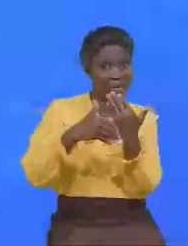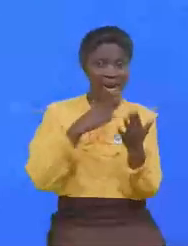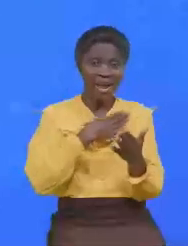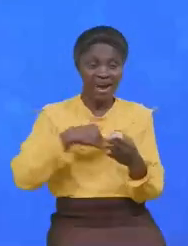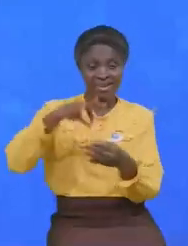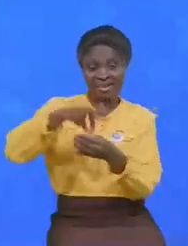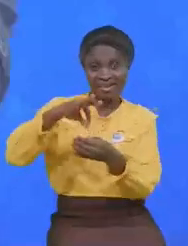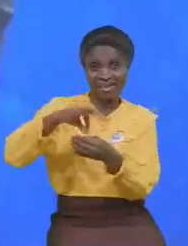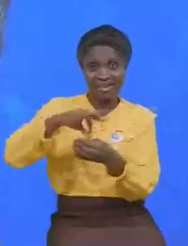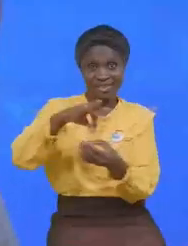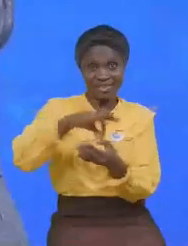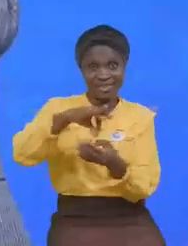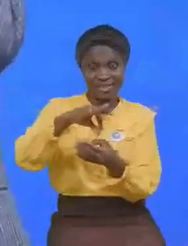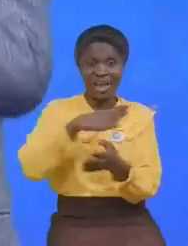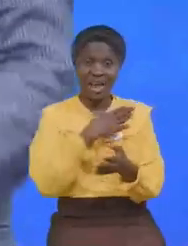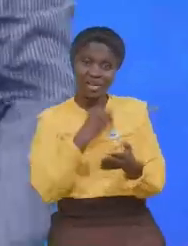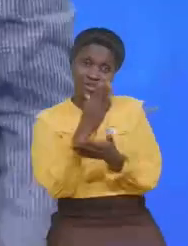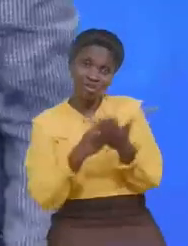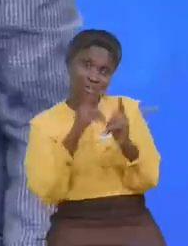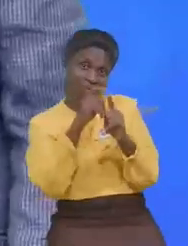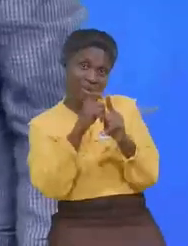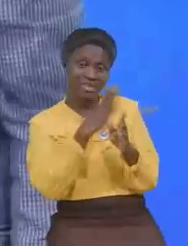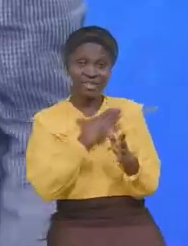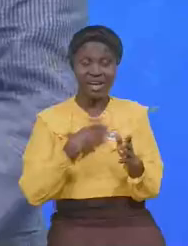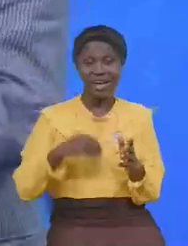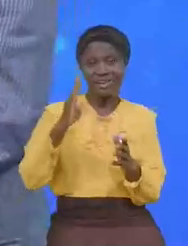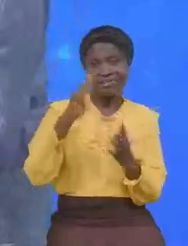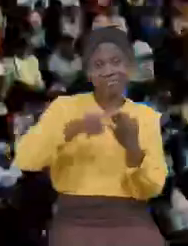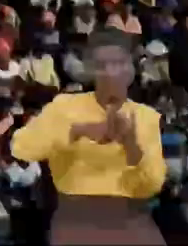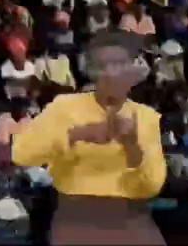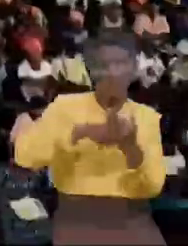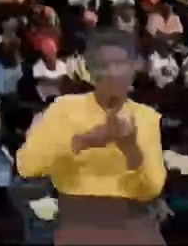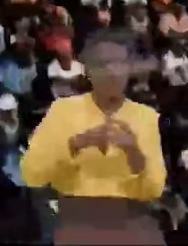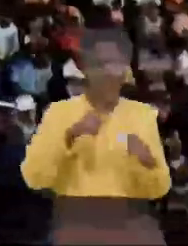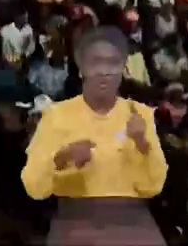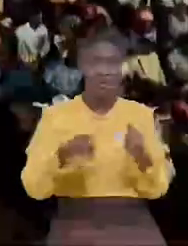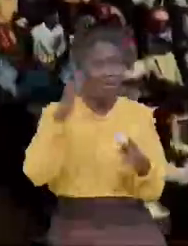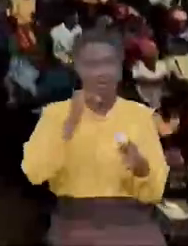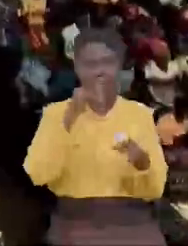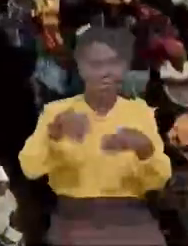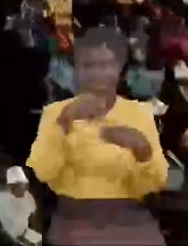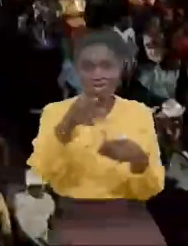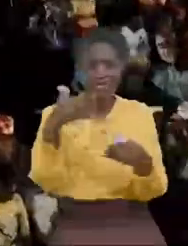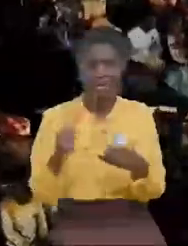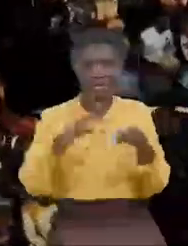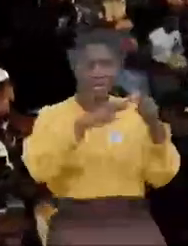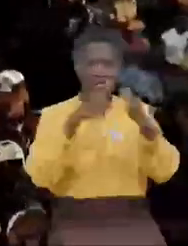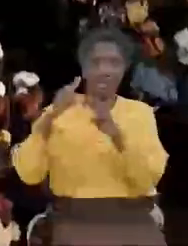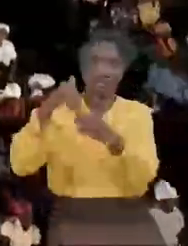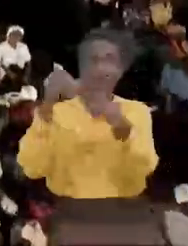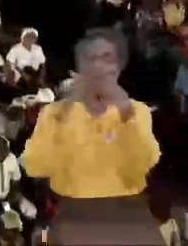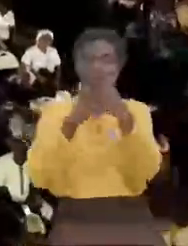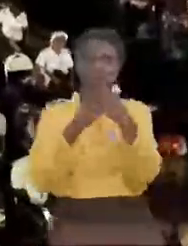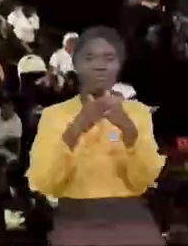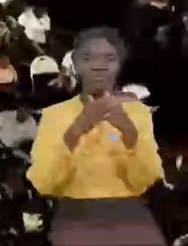Ça peut te donner du pain, du thé, du riz, du haricot. Pas t'offrir